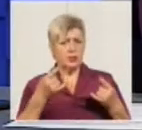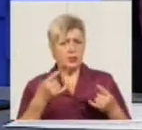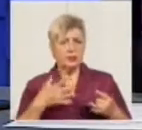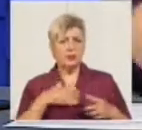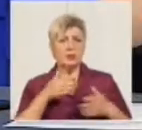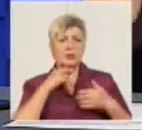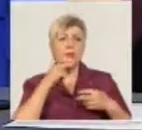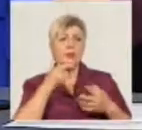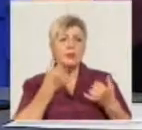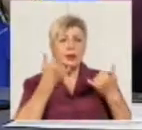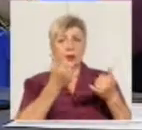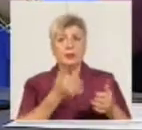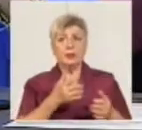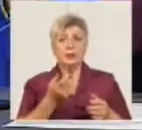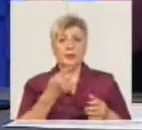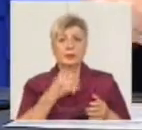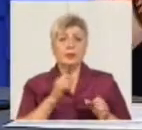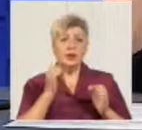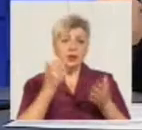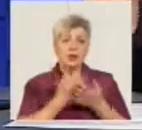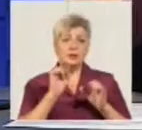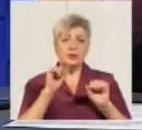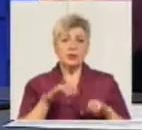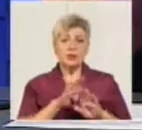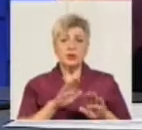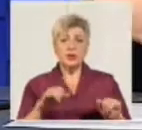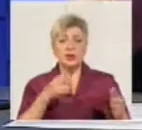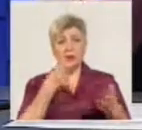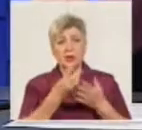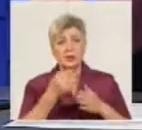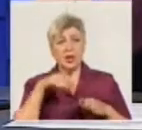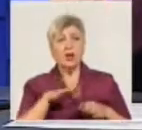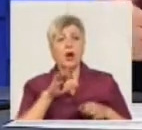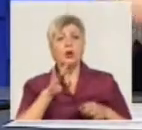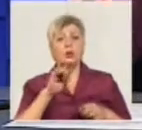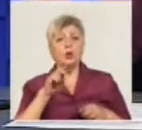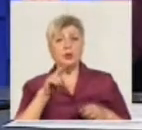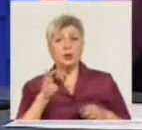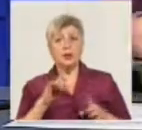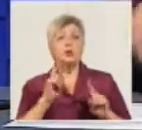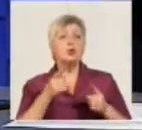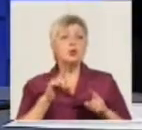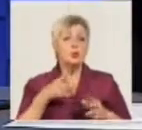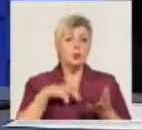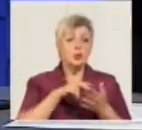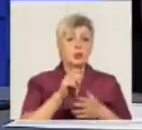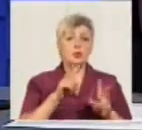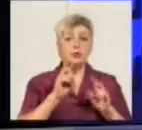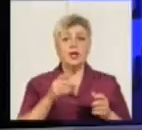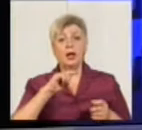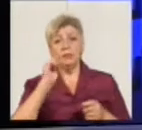Є можливість показати дітям ті ролики, розповісти, чому він пішов, як він воював, в яких умовах